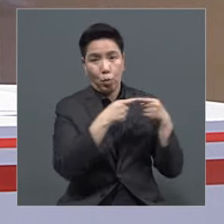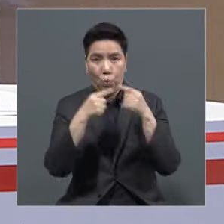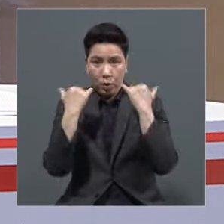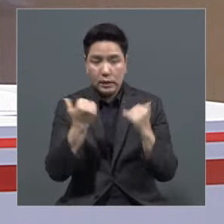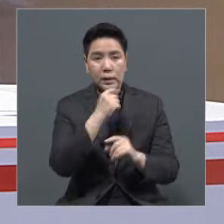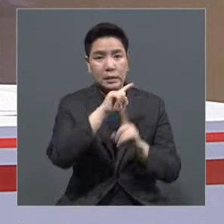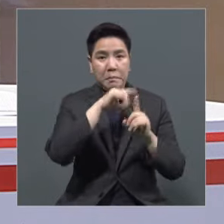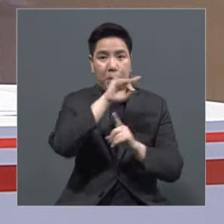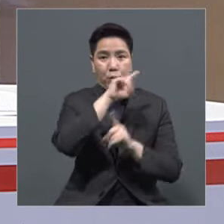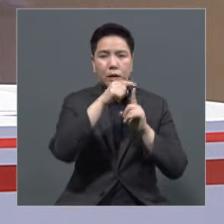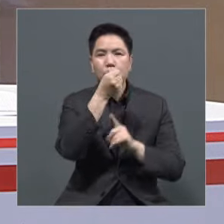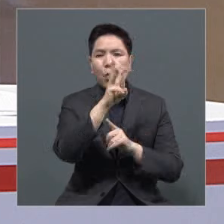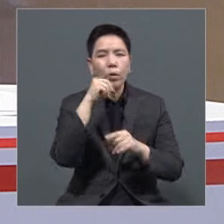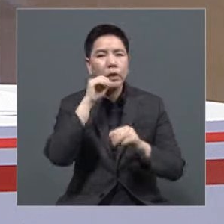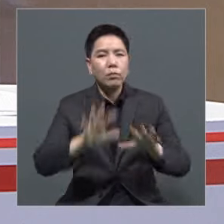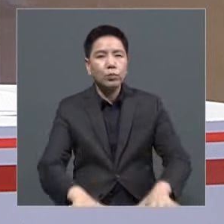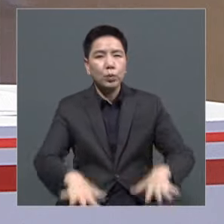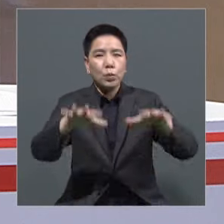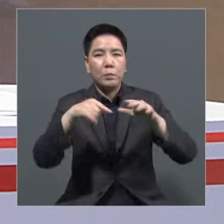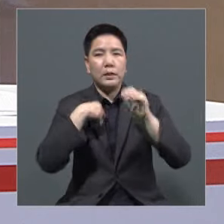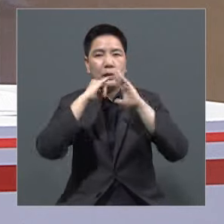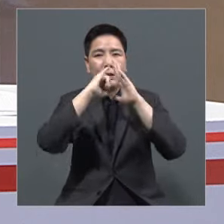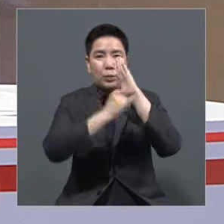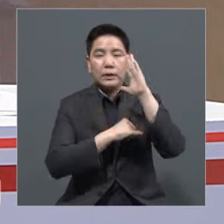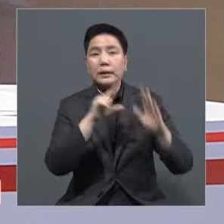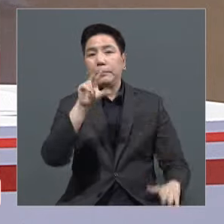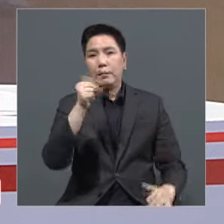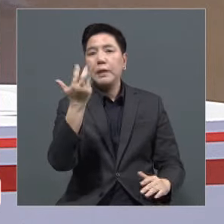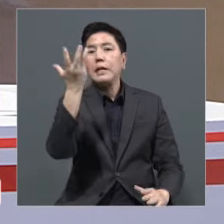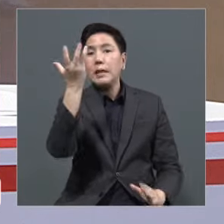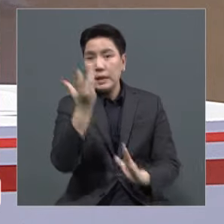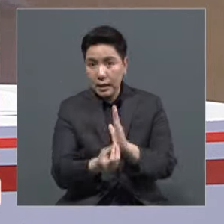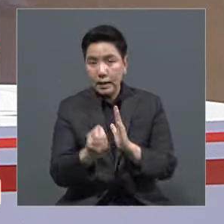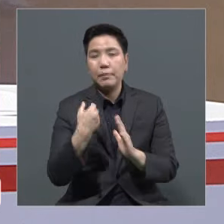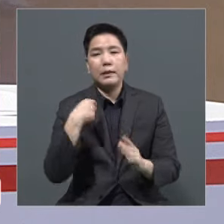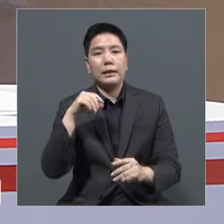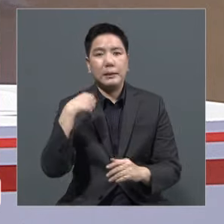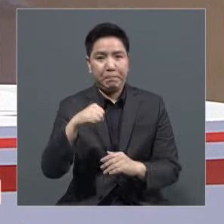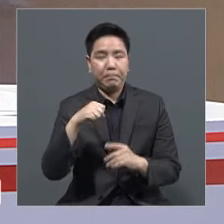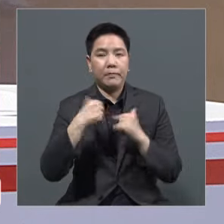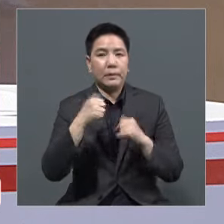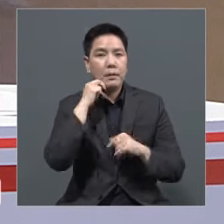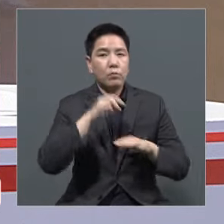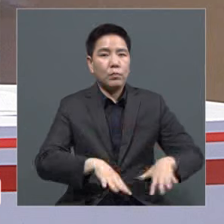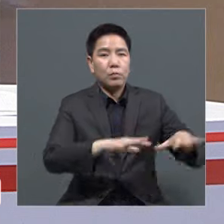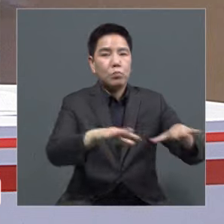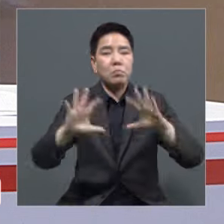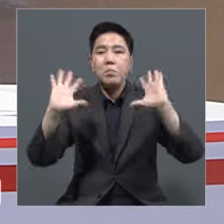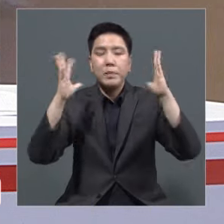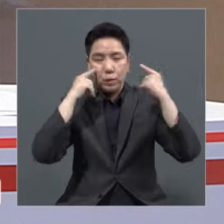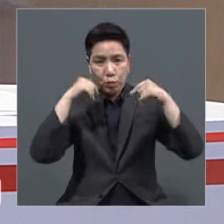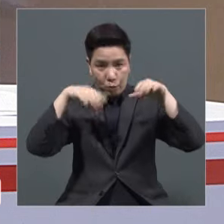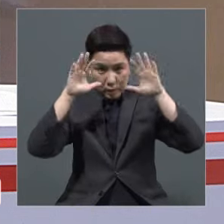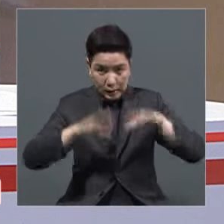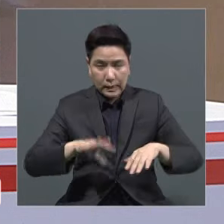สิงหาคมเนี่ยมีพื้นที่ที่เกิดน้ำท่วมเนี่ย 23จังหวัดในขณะนี้เหลืออยู่ประมาณ 4จังหวัดเท่ากับว่าพื้นที่ส่วนใหญ่เไม่มีน้ำแล้วแต่ความช่วย